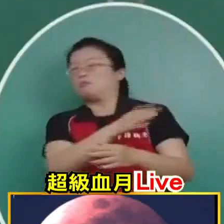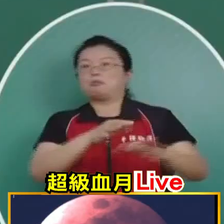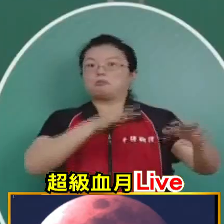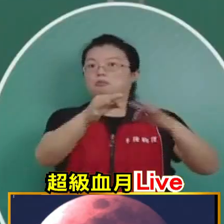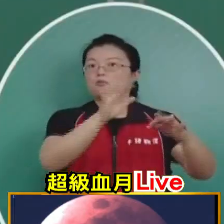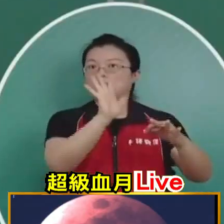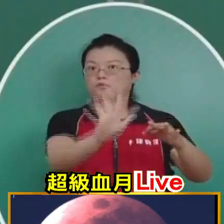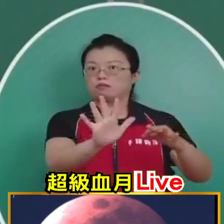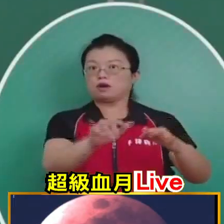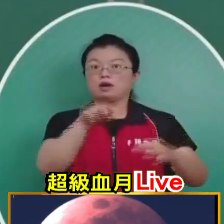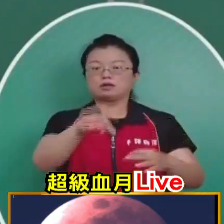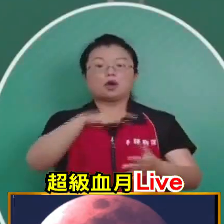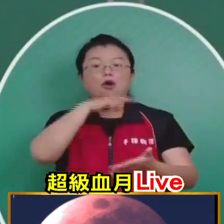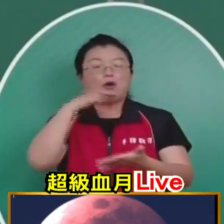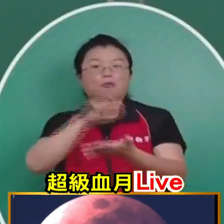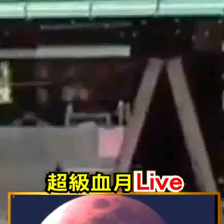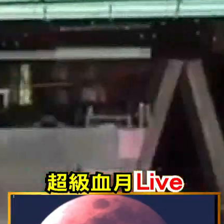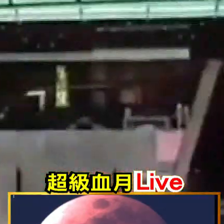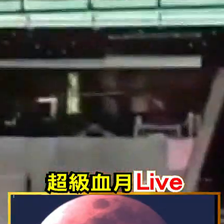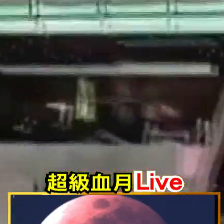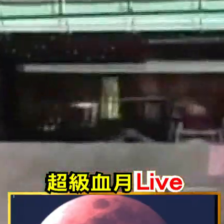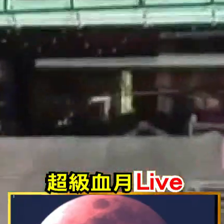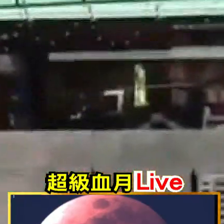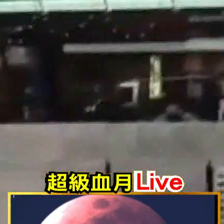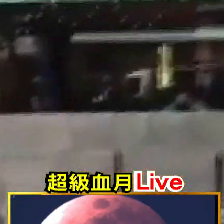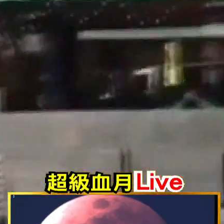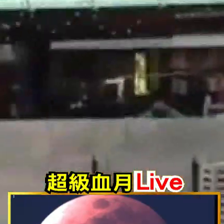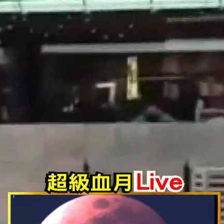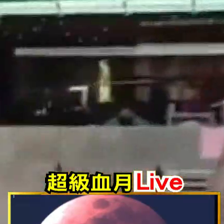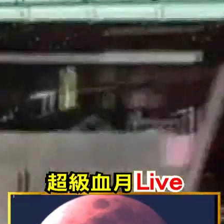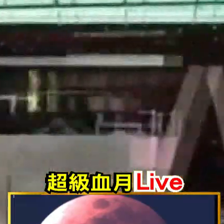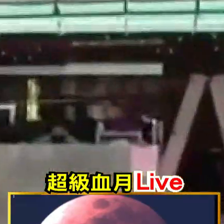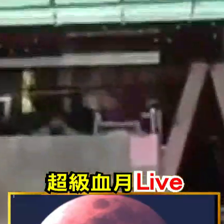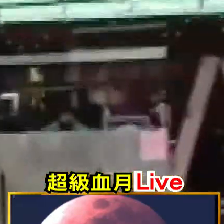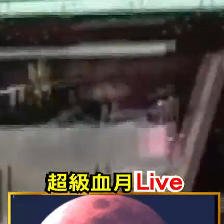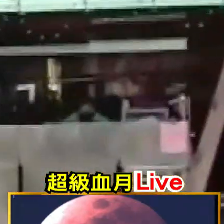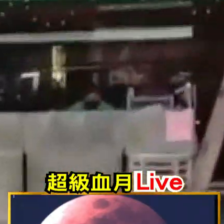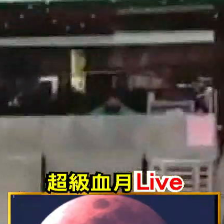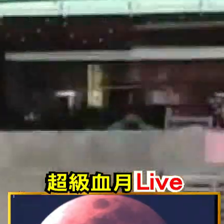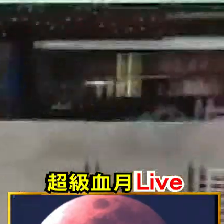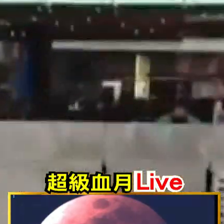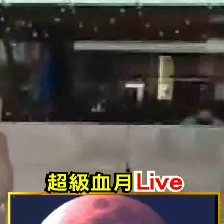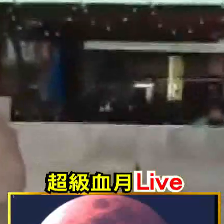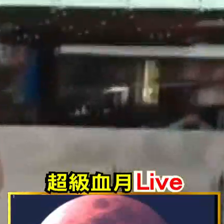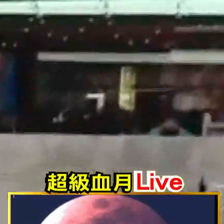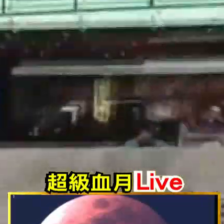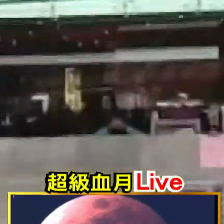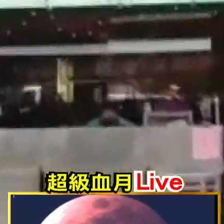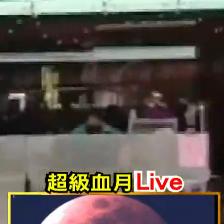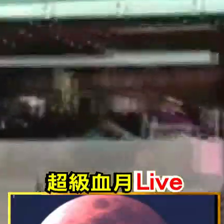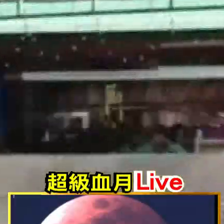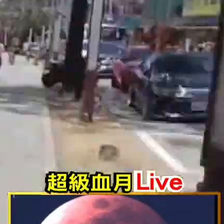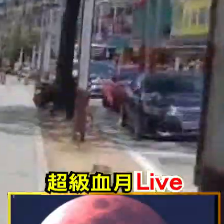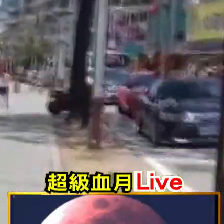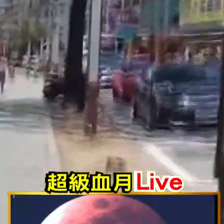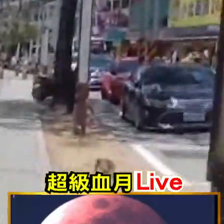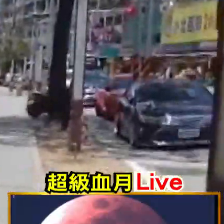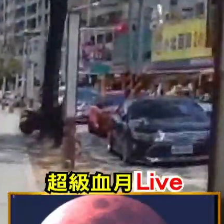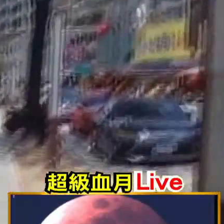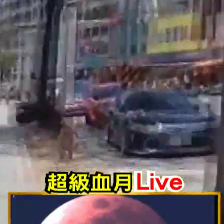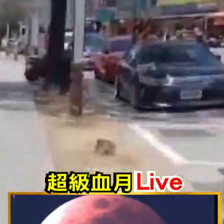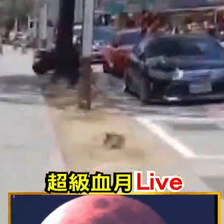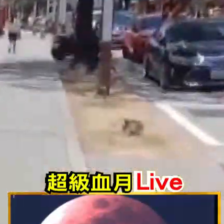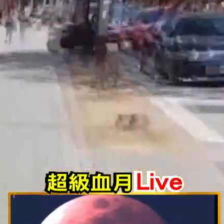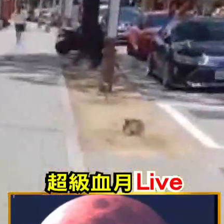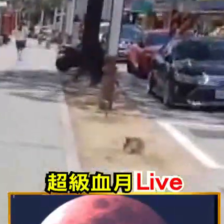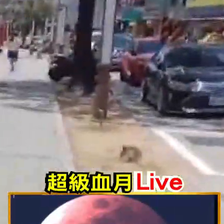家。 财罚单一开出来是12万元。 假官们真营业，寄出铁腕，一次就是12万元。除了杀鸡儆猴，更是因为